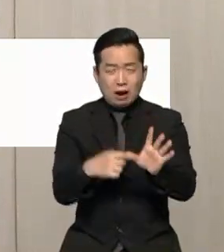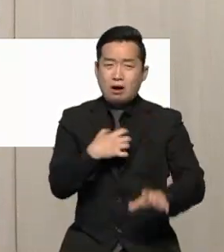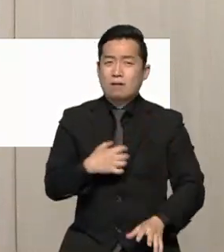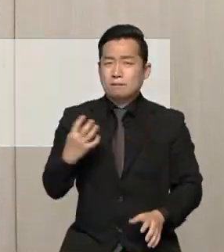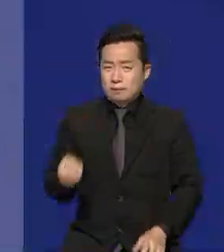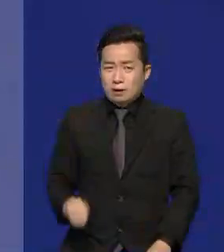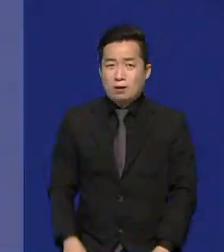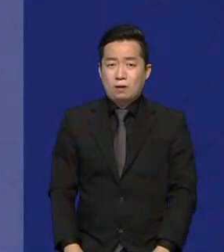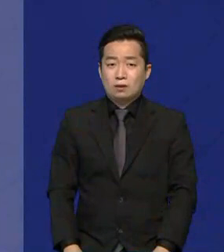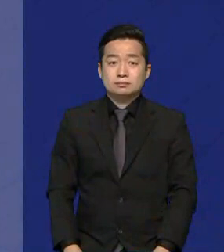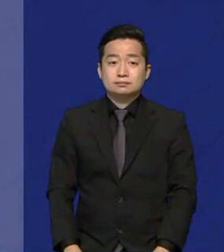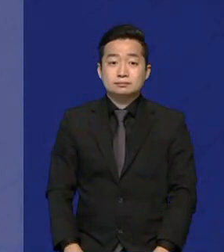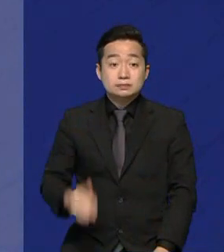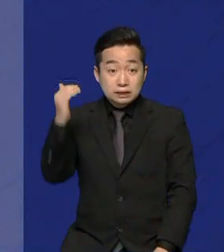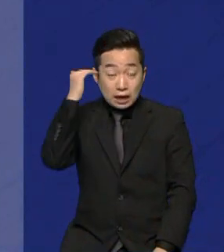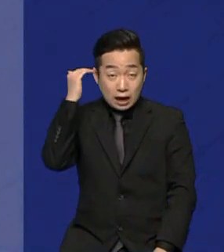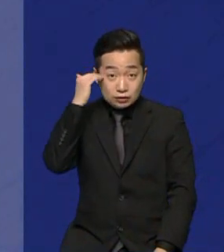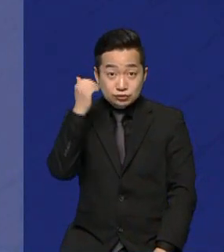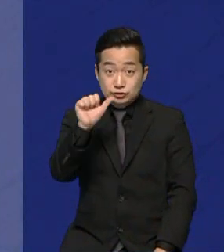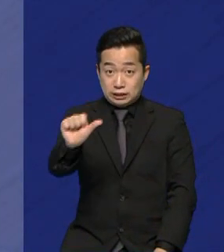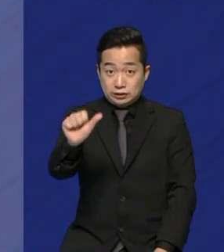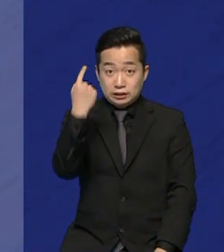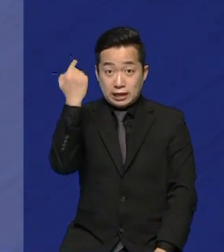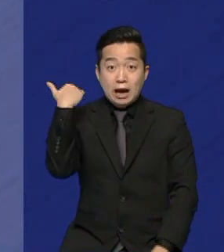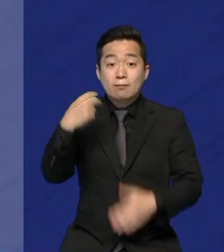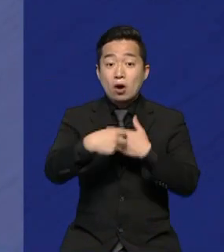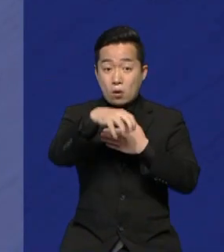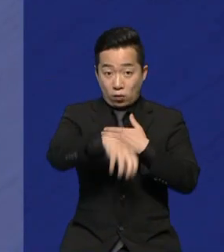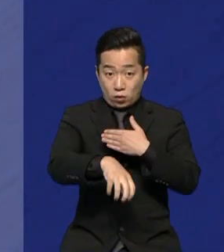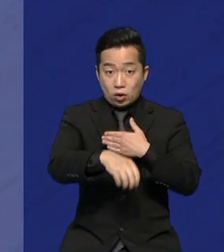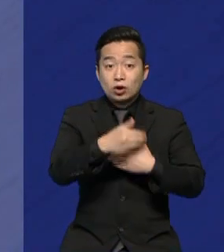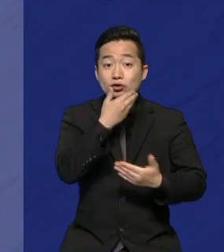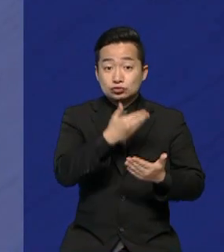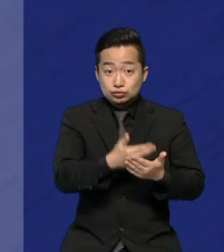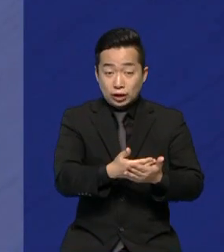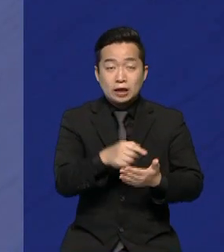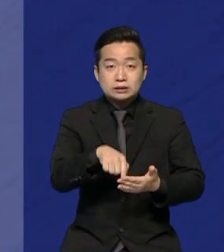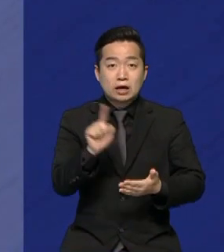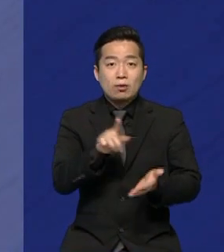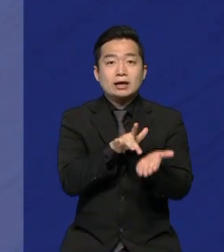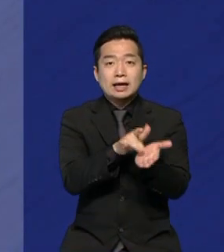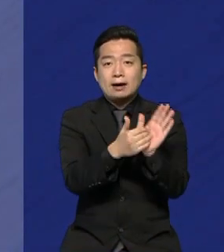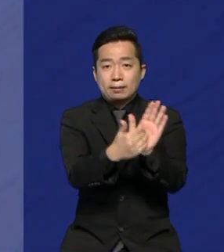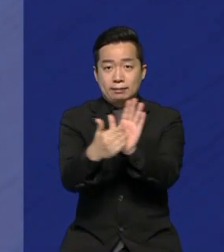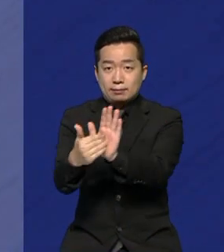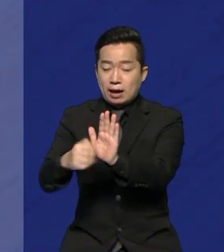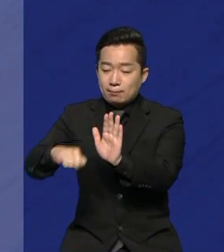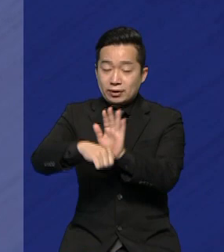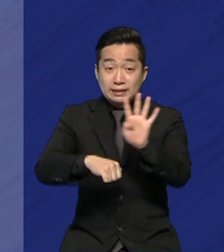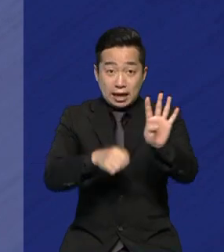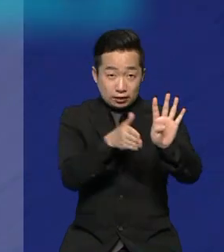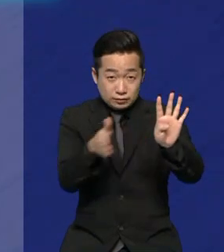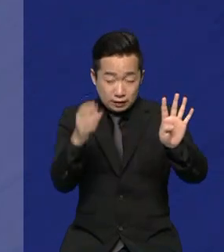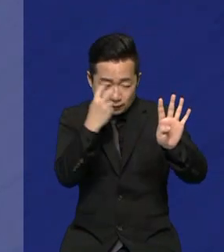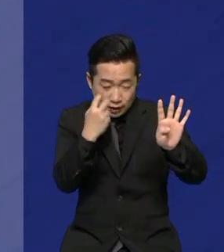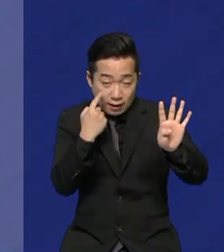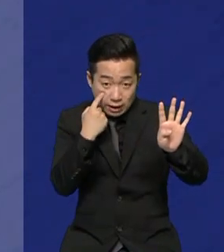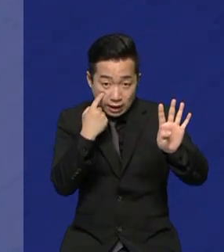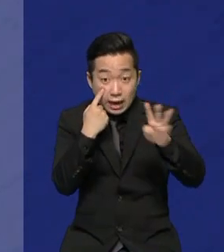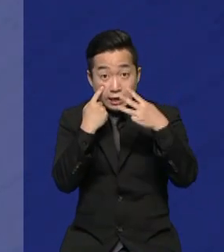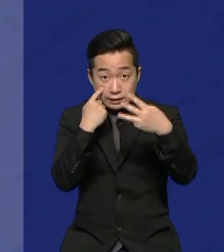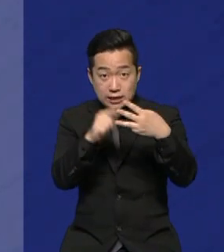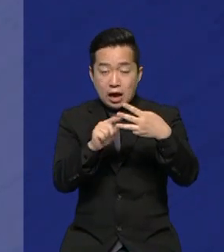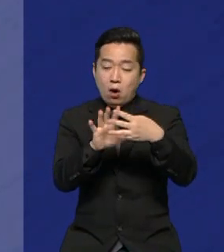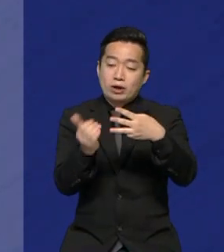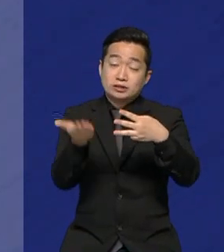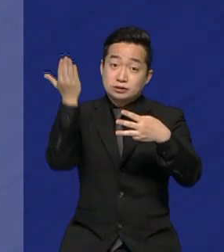되고 국내 5개 대학병원이 국내 주요 다재 내선균 4종류를 조사했는데 세 종류가